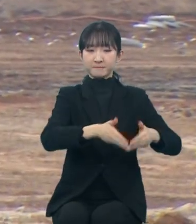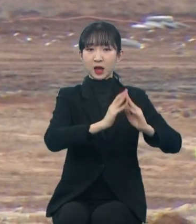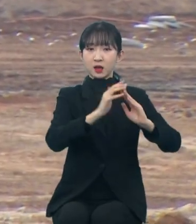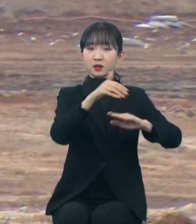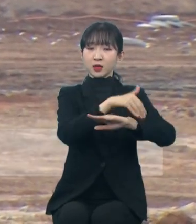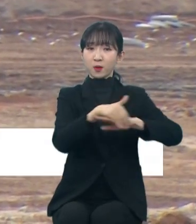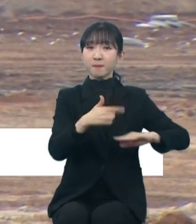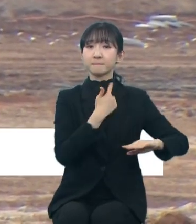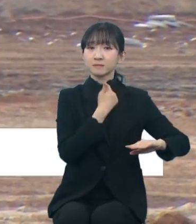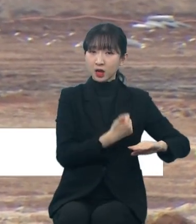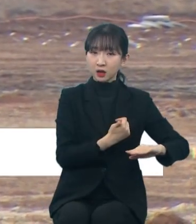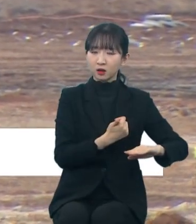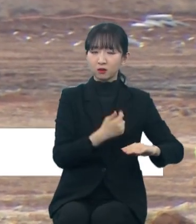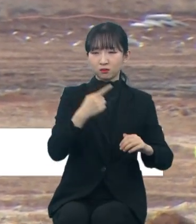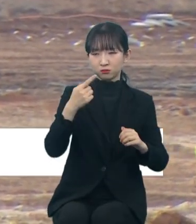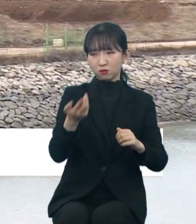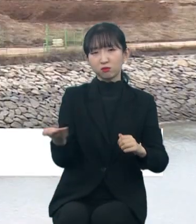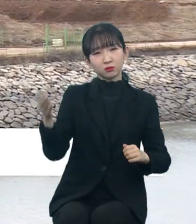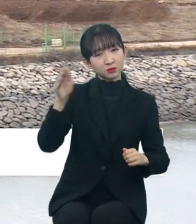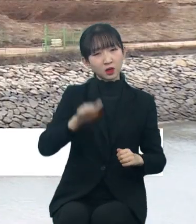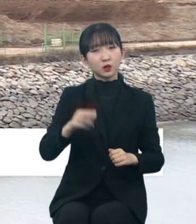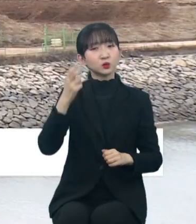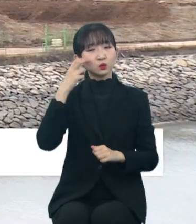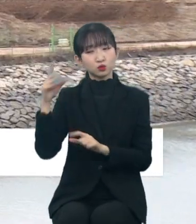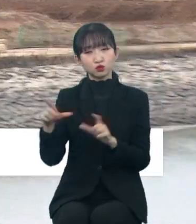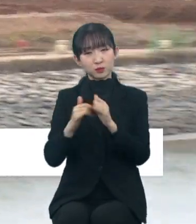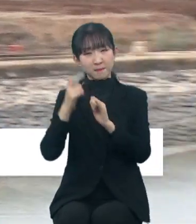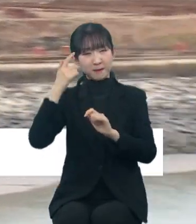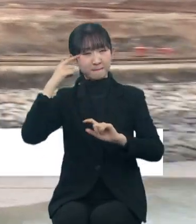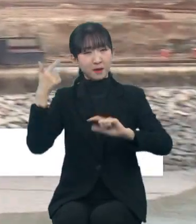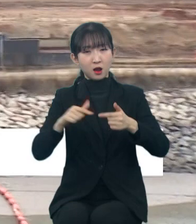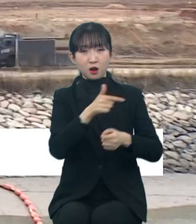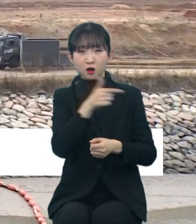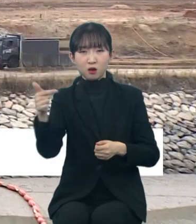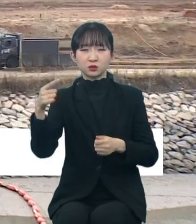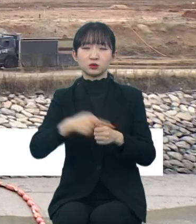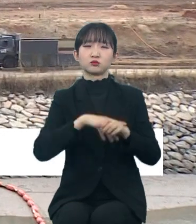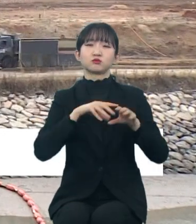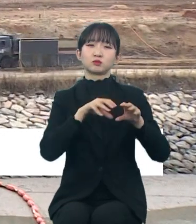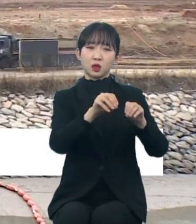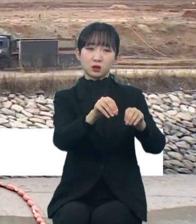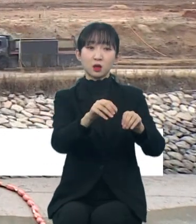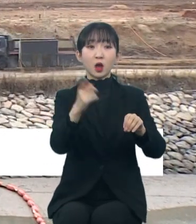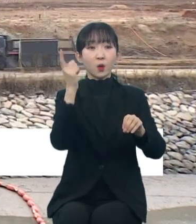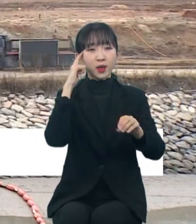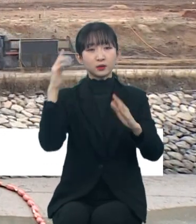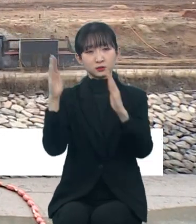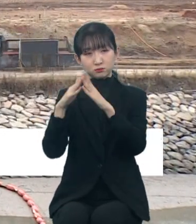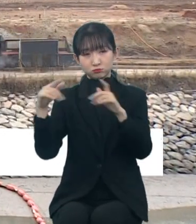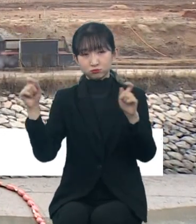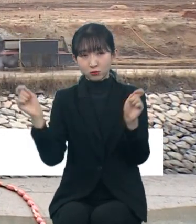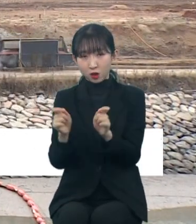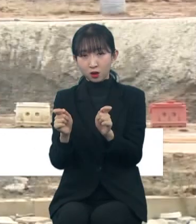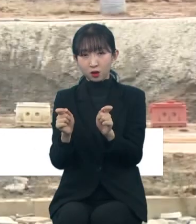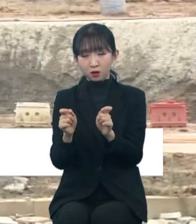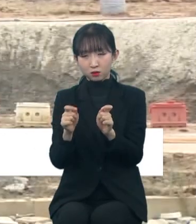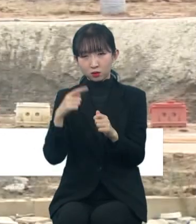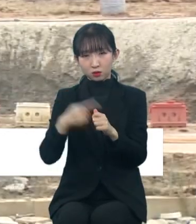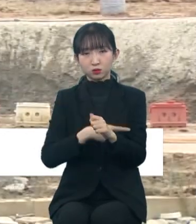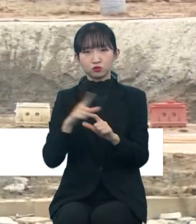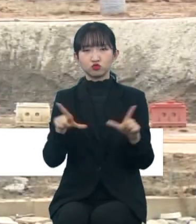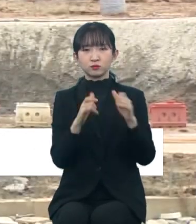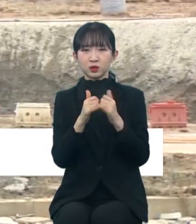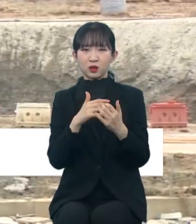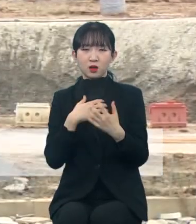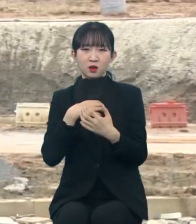하지만 송도 주민들의 거센 반발에 부딪혀 중단됐습니다. 주거지역과 인접한 화물주차장이 주민 안전을 위협할